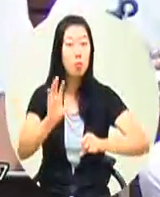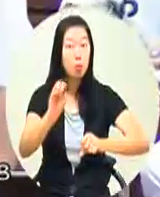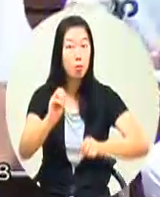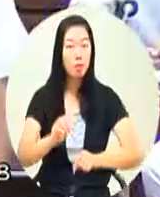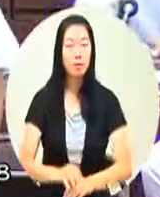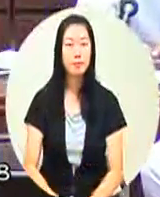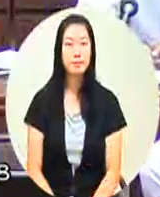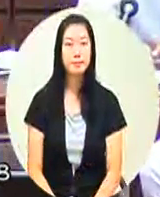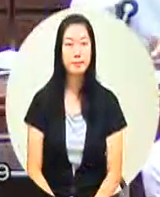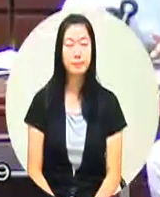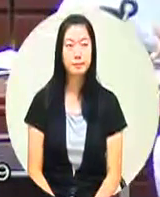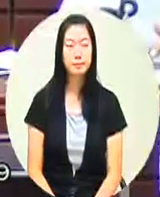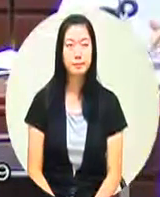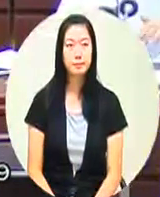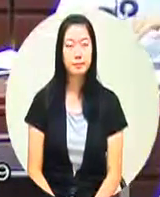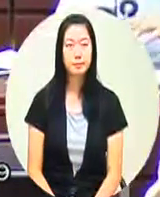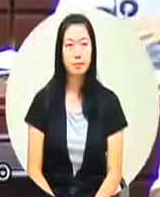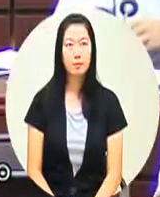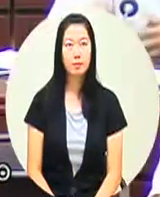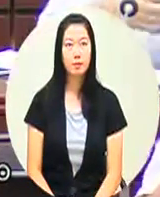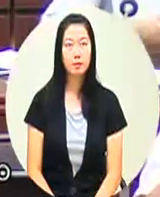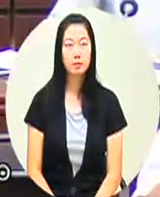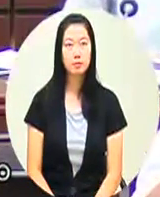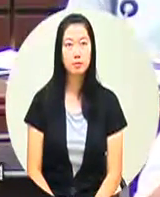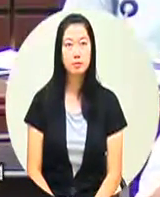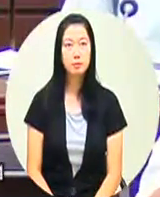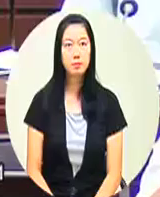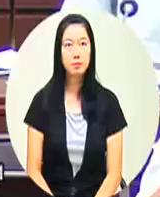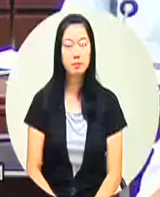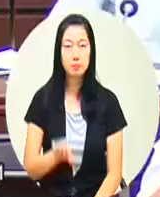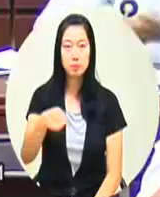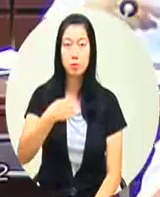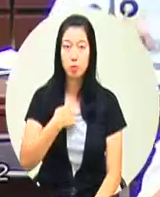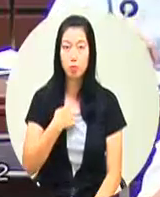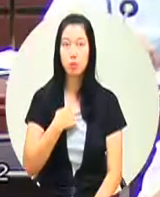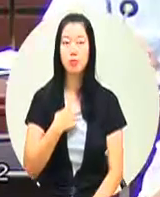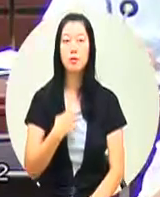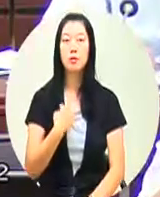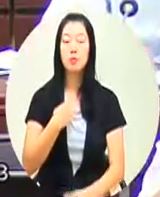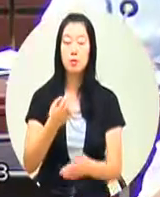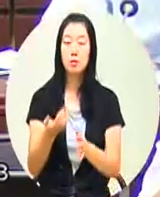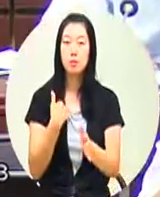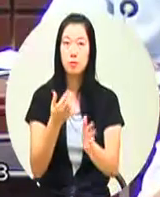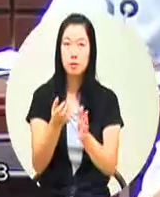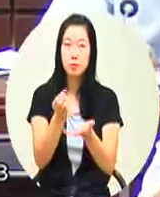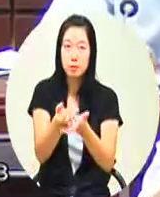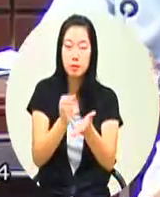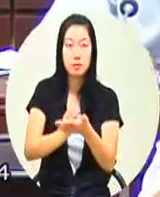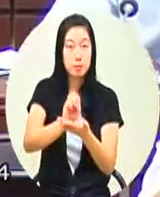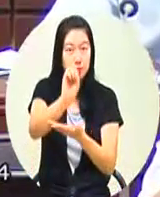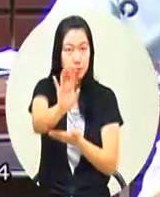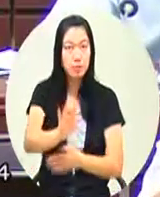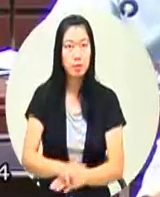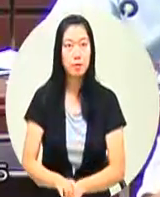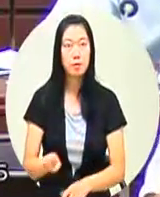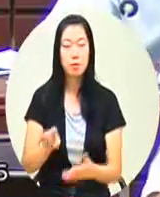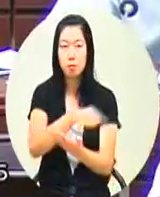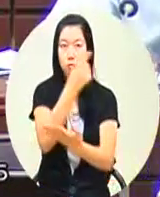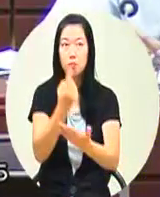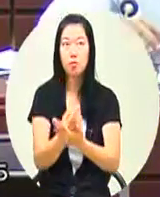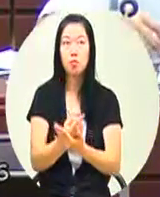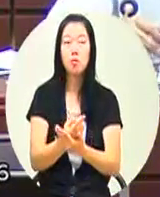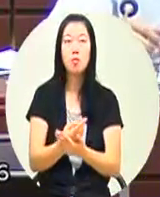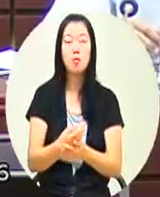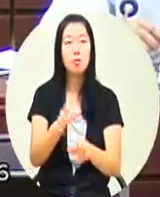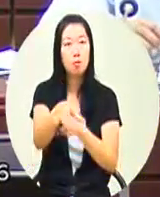长请到。 谢谢主席，谢谢林言，在这里跟林言说明一下，报告一下。我想整个农业重点，第一